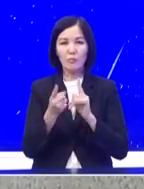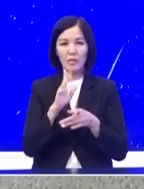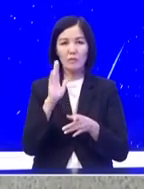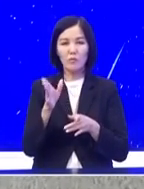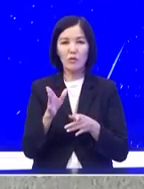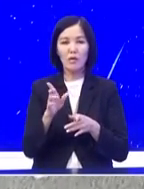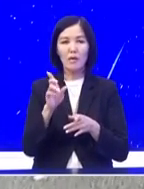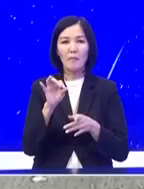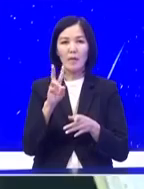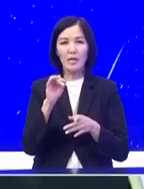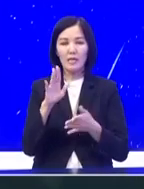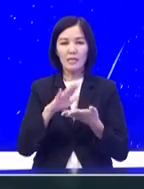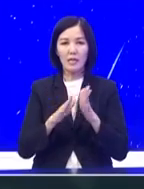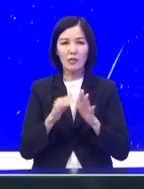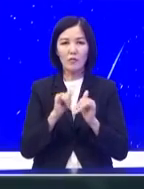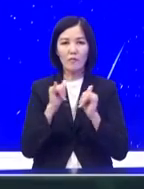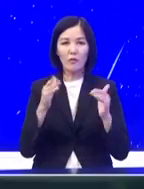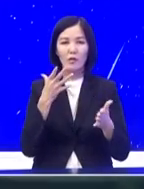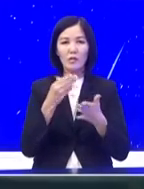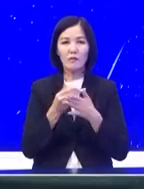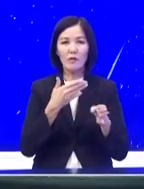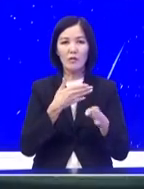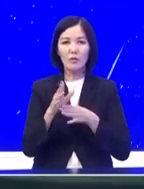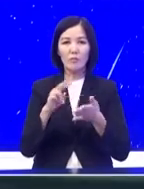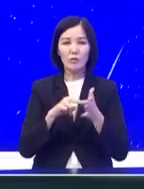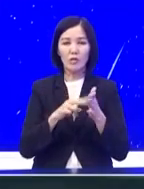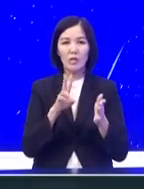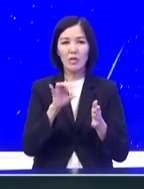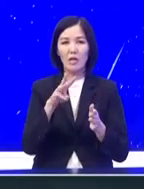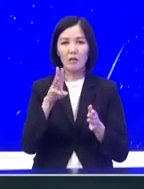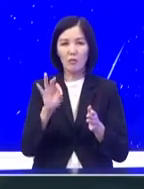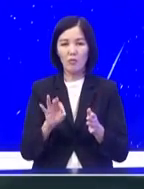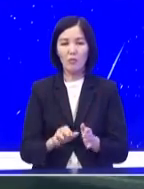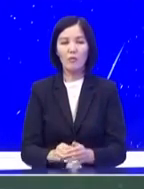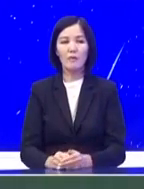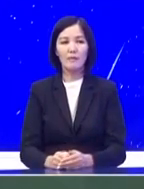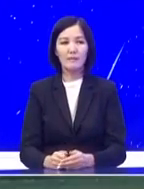пересмотрено, если Берлин согласится увеличить свою долю отчислений в бюджет НАТО.